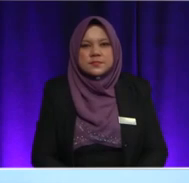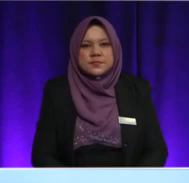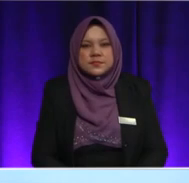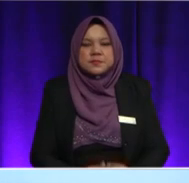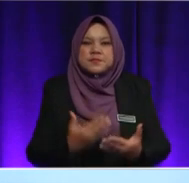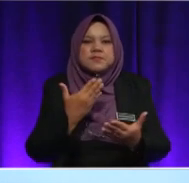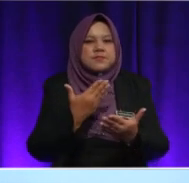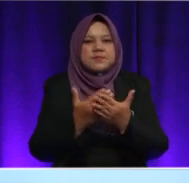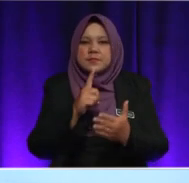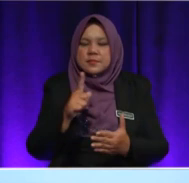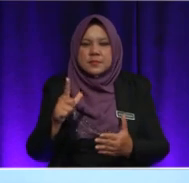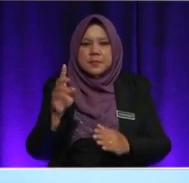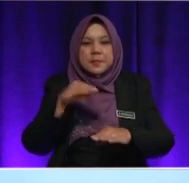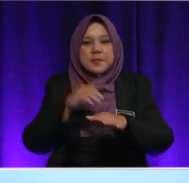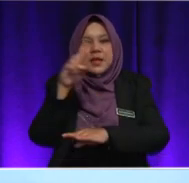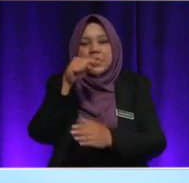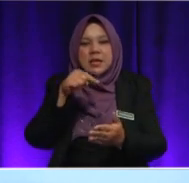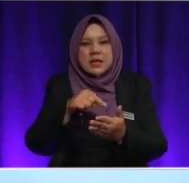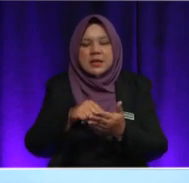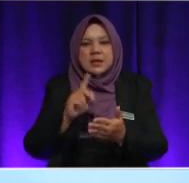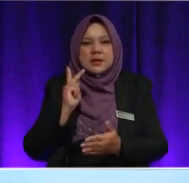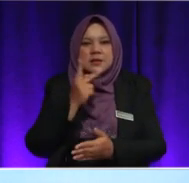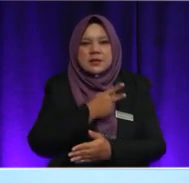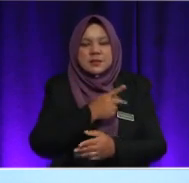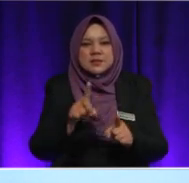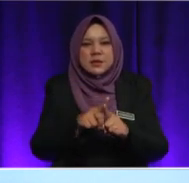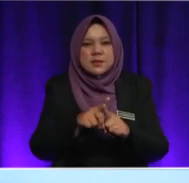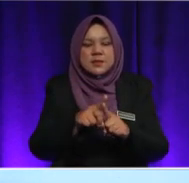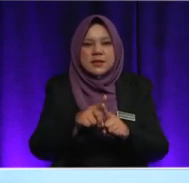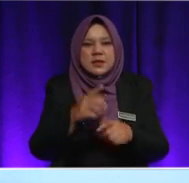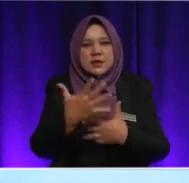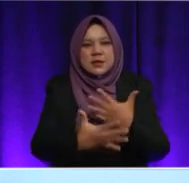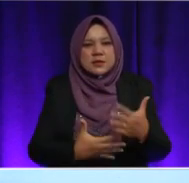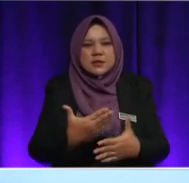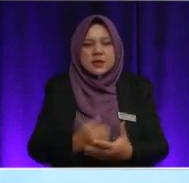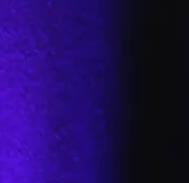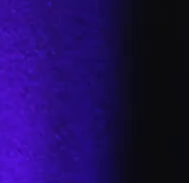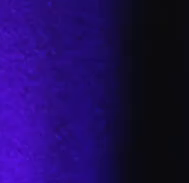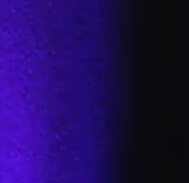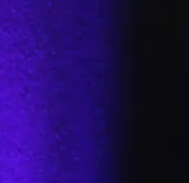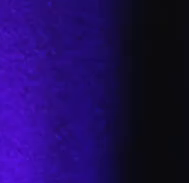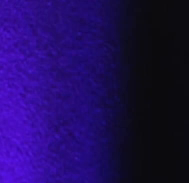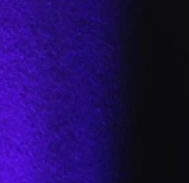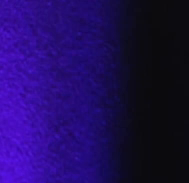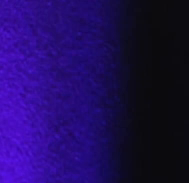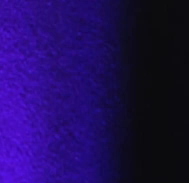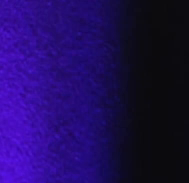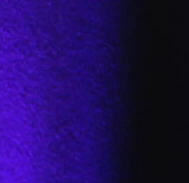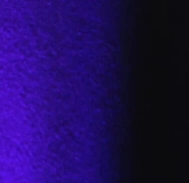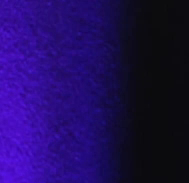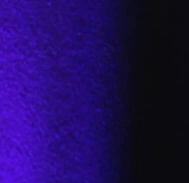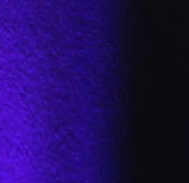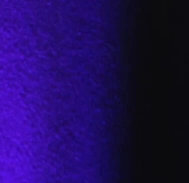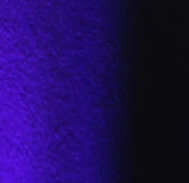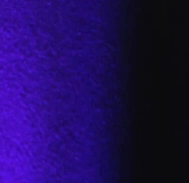Baiklah pada hari ini kita bersama dengan najuru bahasa isyarat kita yaitu cego Nordiana yo Apa kabar